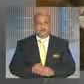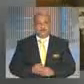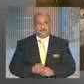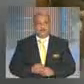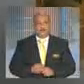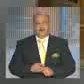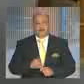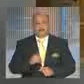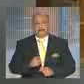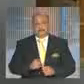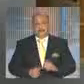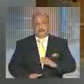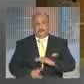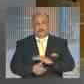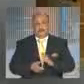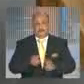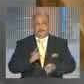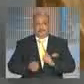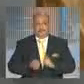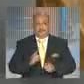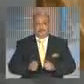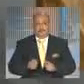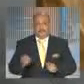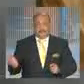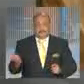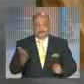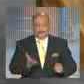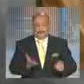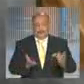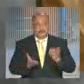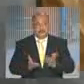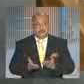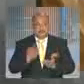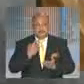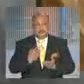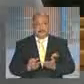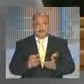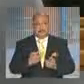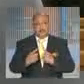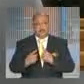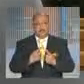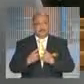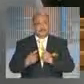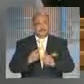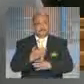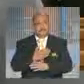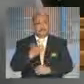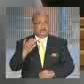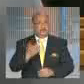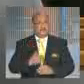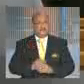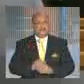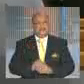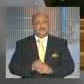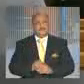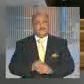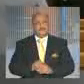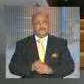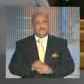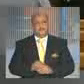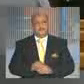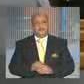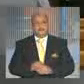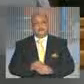إلى نصابها والسماح لهؤلاء بتوجيه أسئلتهم إلى المتهمين، وقد رأى شقة الدفاع أن القضية